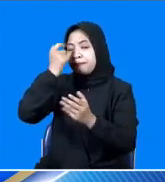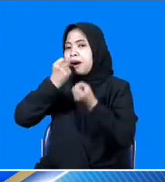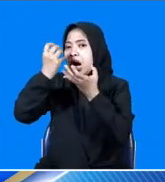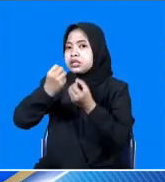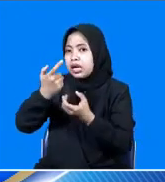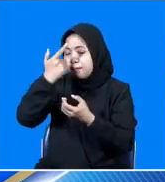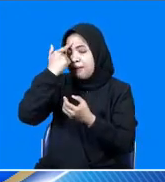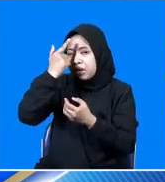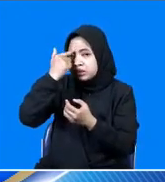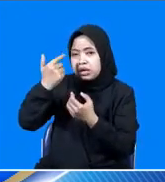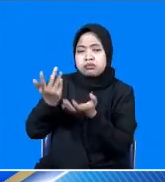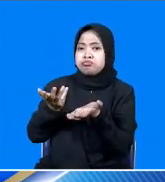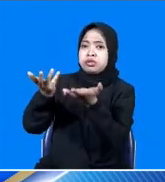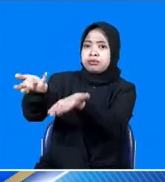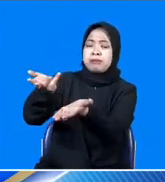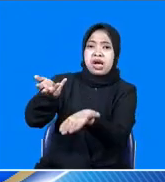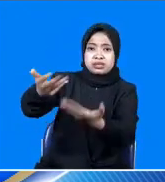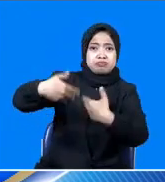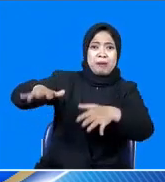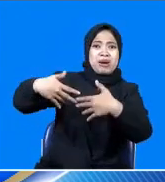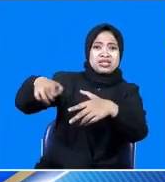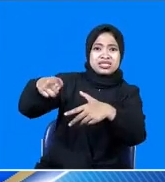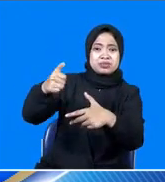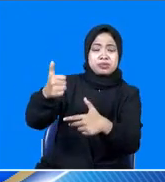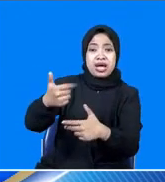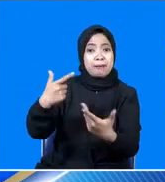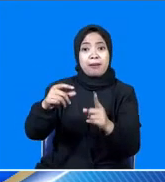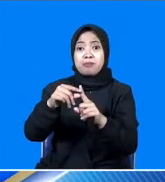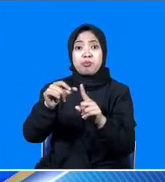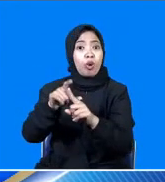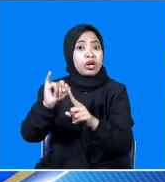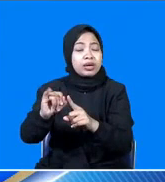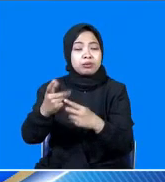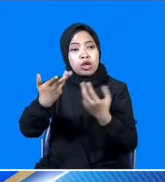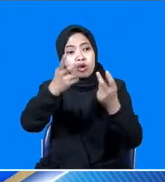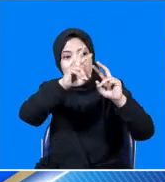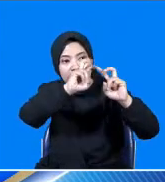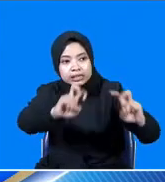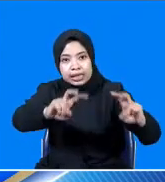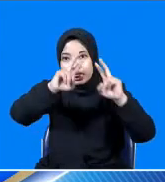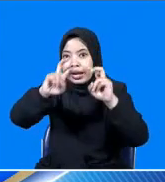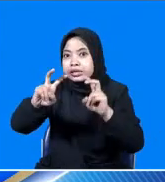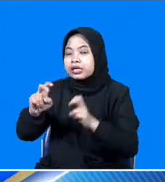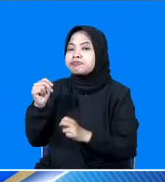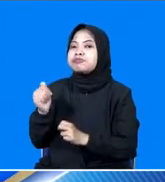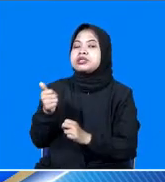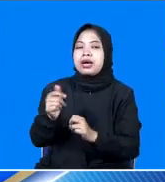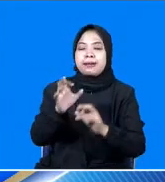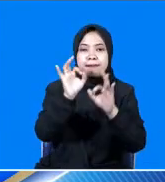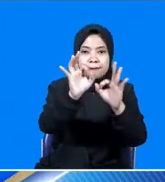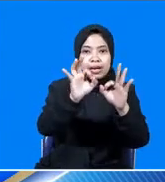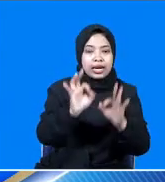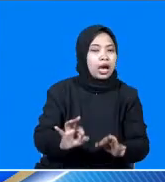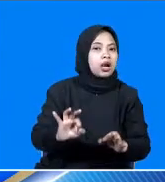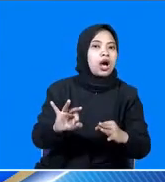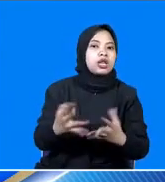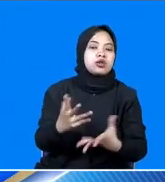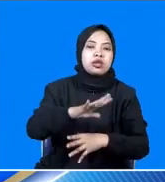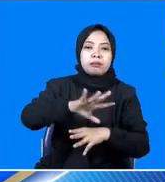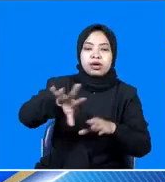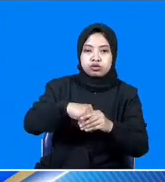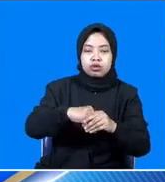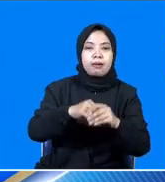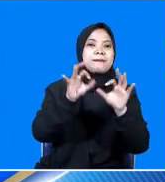Project di lapangan semakin bebas Prodi untuk menjadikan Project riset menjadi pendidikan atau bagian dari